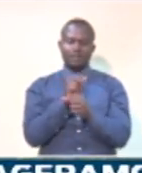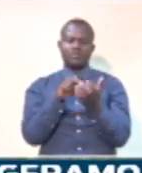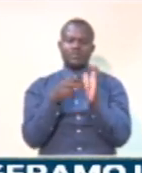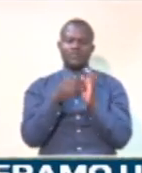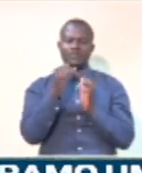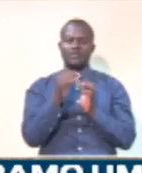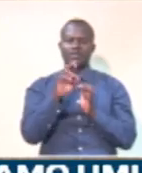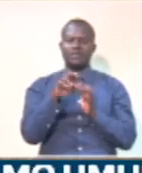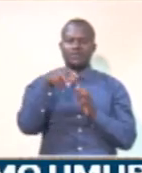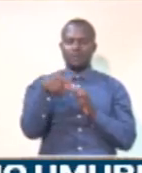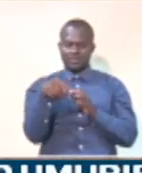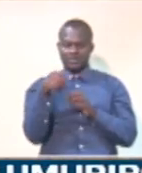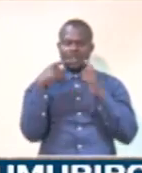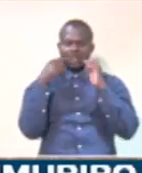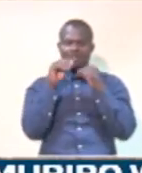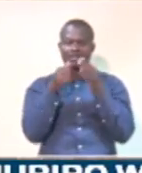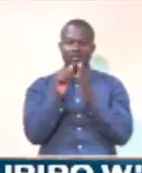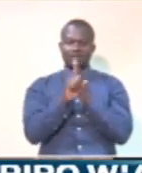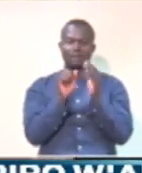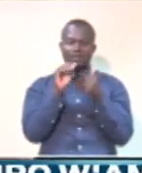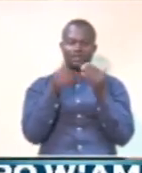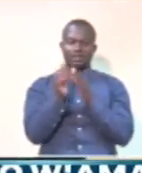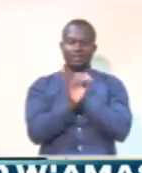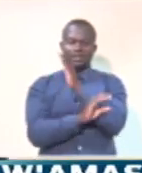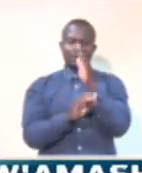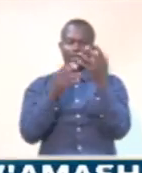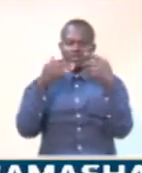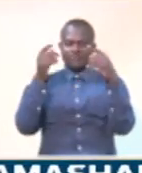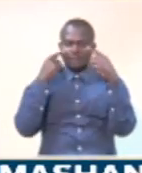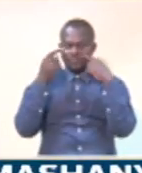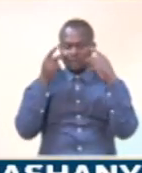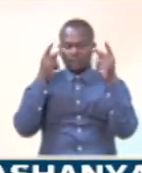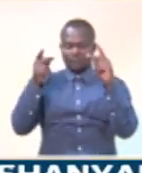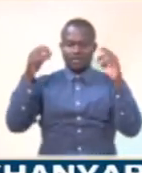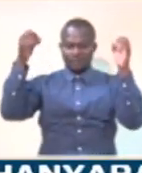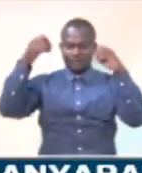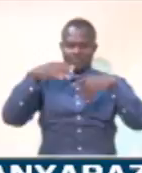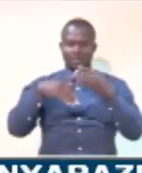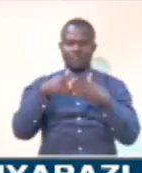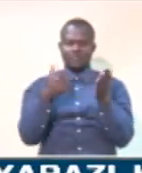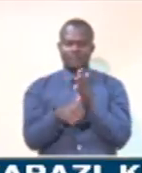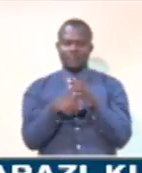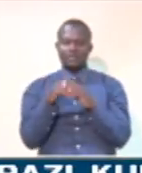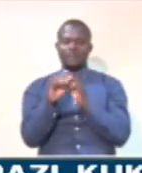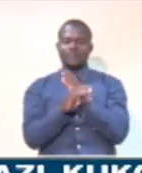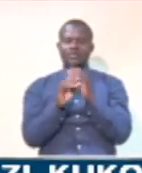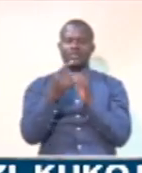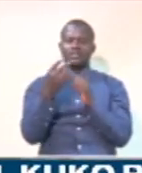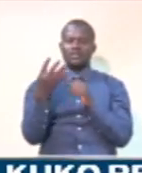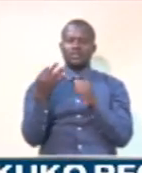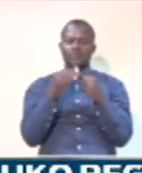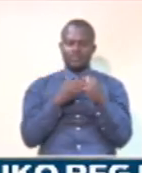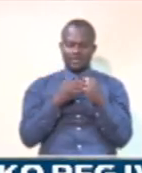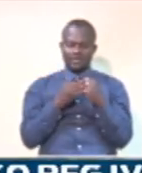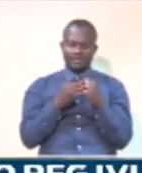ERP wa rege avuga ko imirenge yose igize igihugu imaze kubona umuriro w'amashanyarazi ikibazo kikaba gisigaye mu tugari